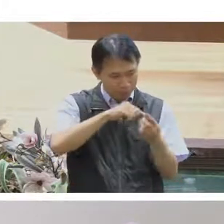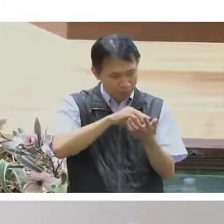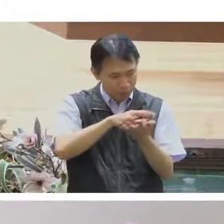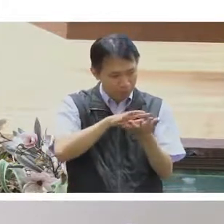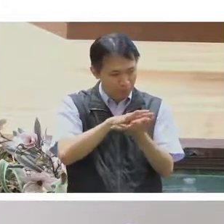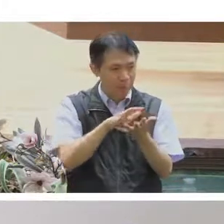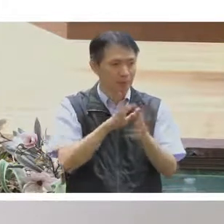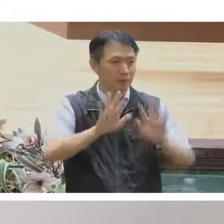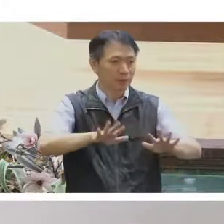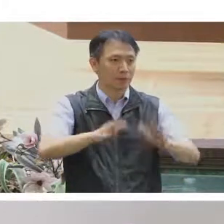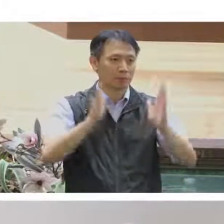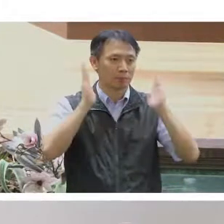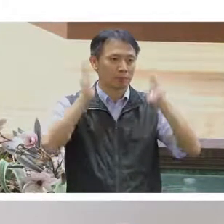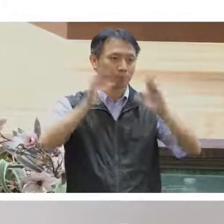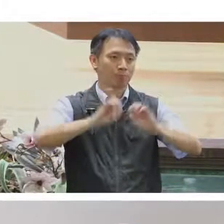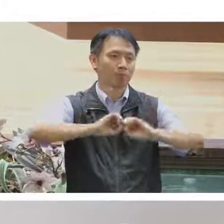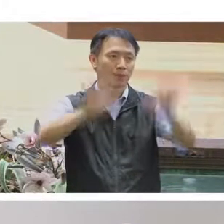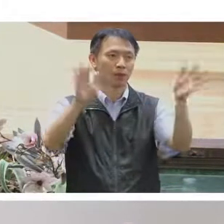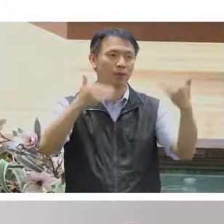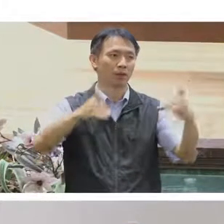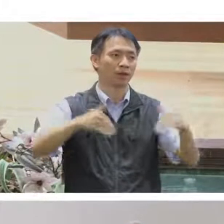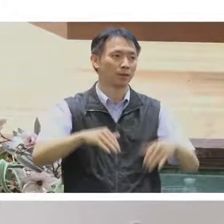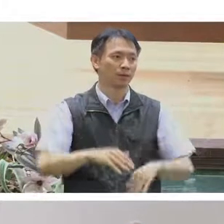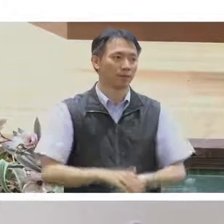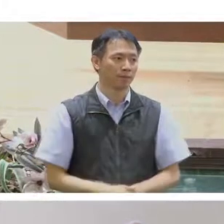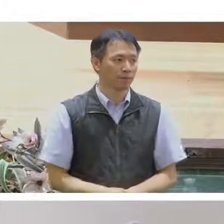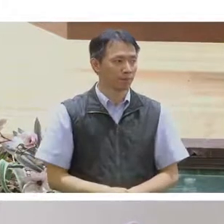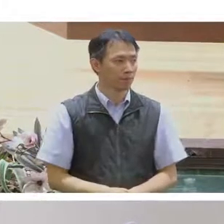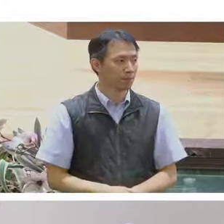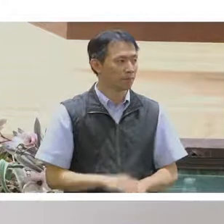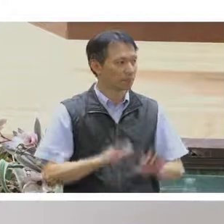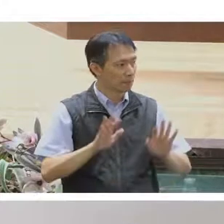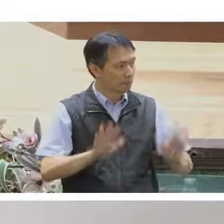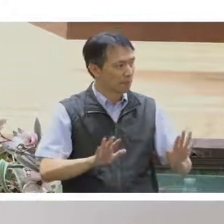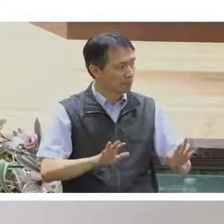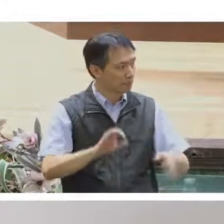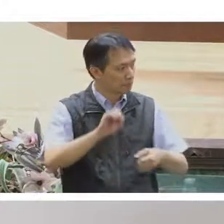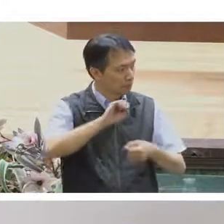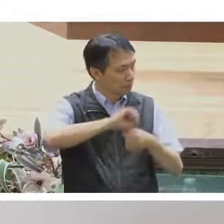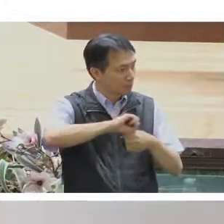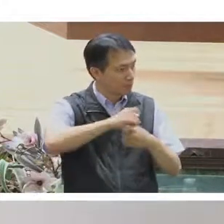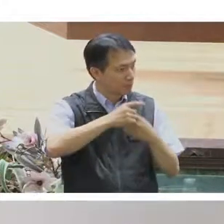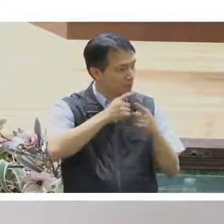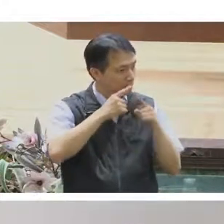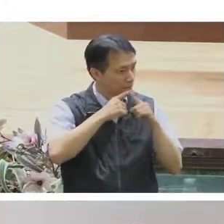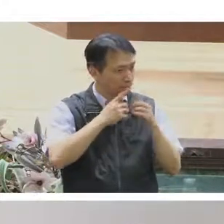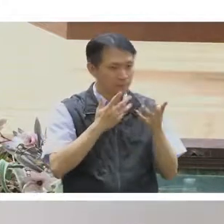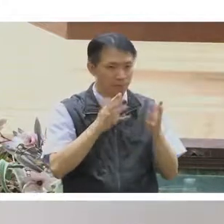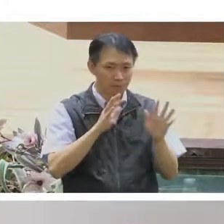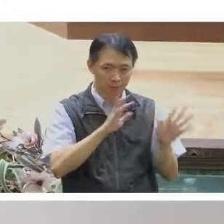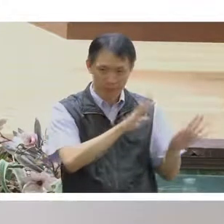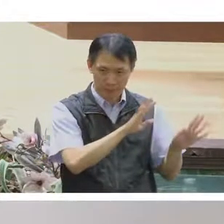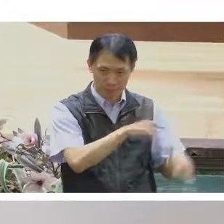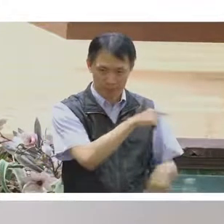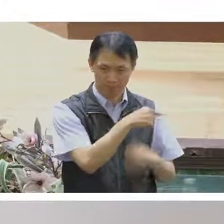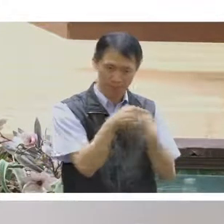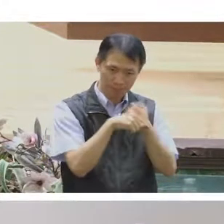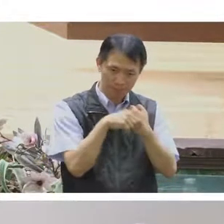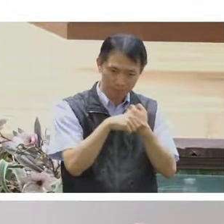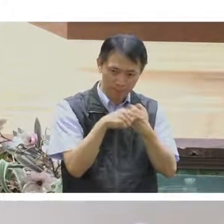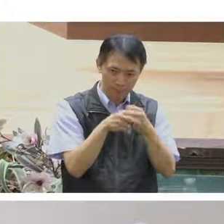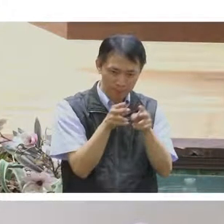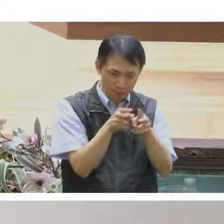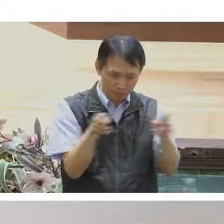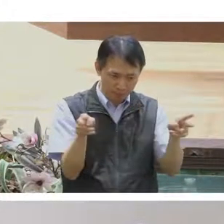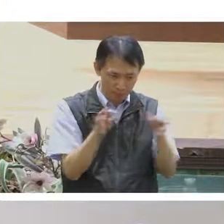出去，那些种子也还没有传布出去，所以没有实际上发生的加密攻防。但是我觉得其实克军在研究关键字相关